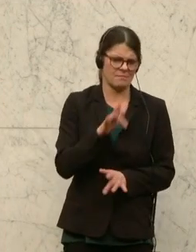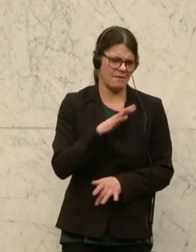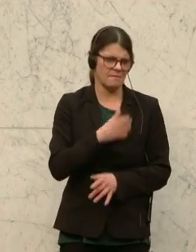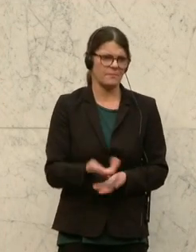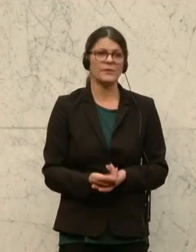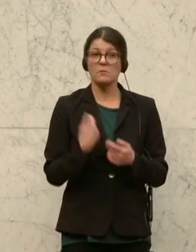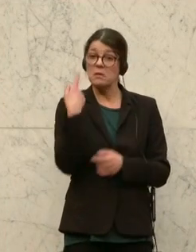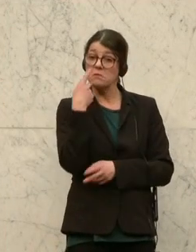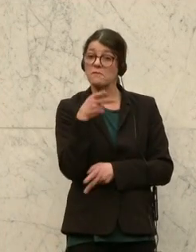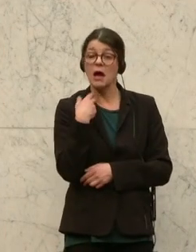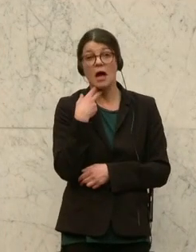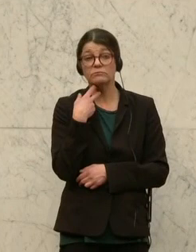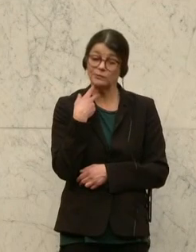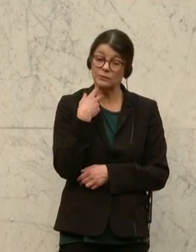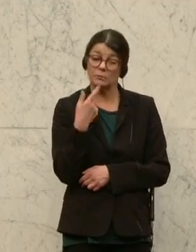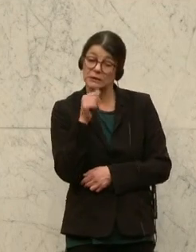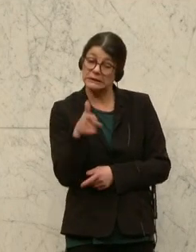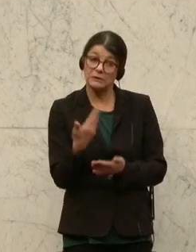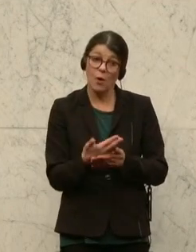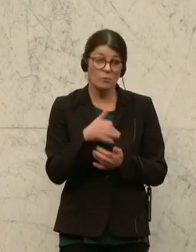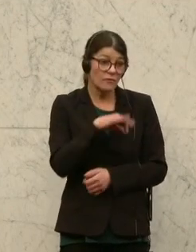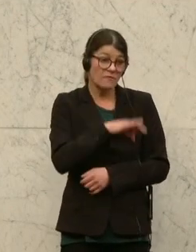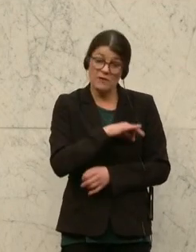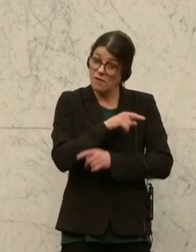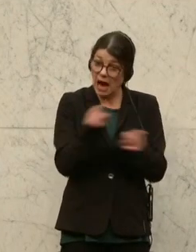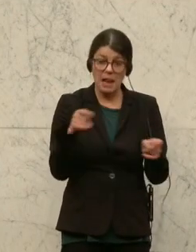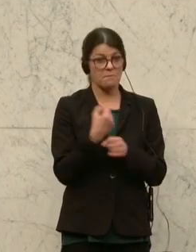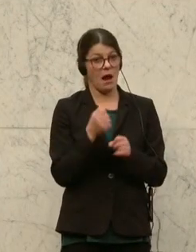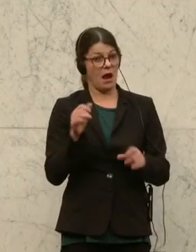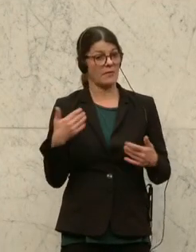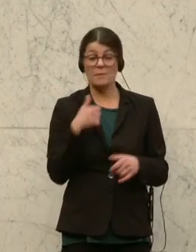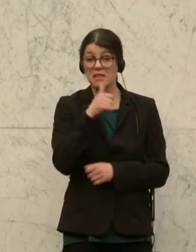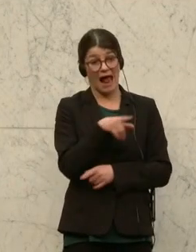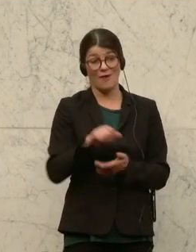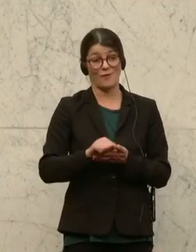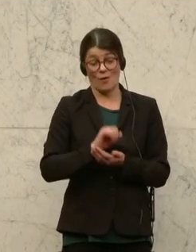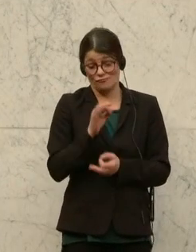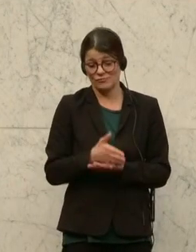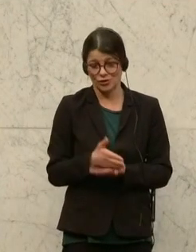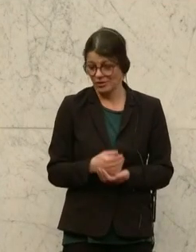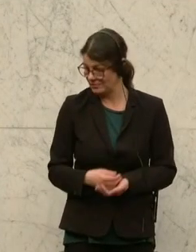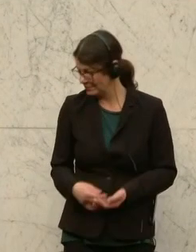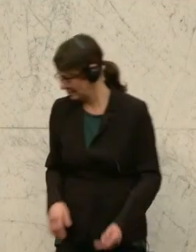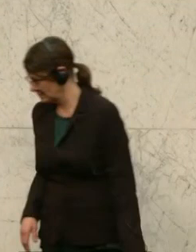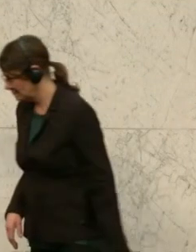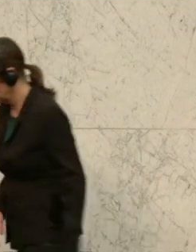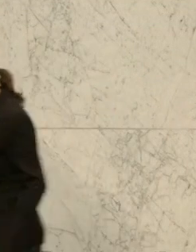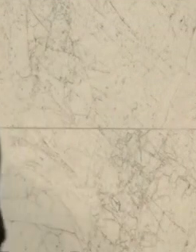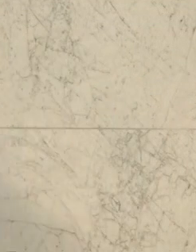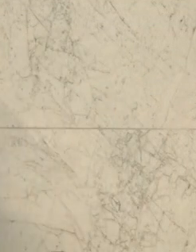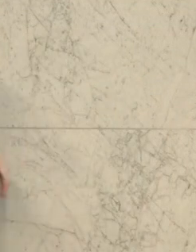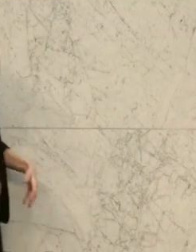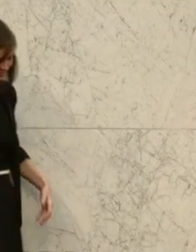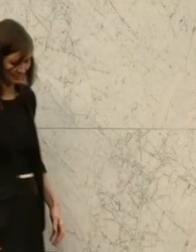denke auch tatsächlich daran, ob man sowas nicht verbindlich für alle vorsehen kann, obwohl nicht alle erfreut damit haben werden. Zusatzfrage?